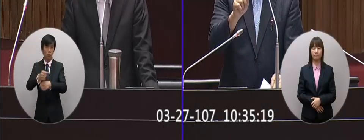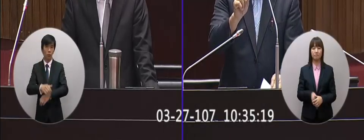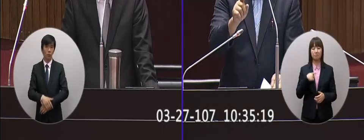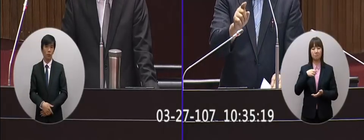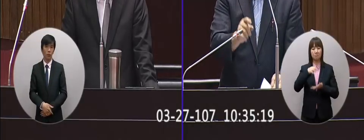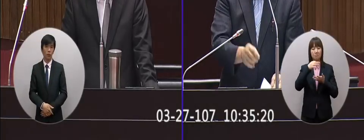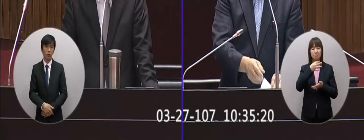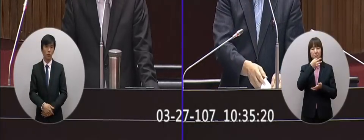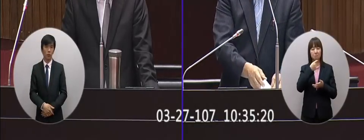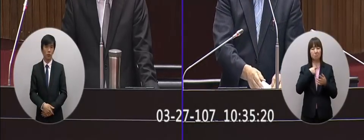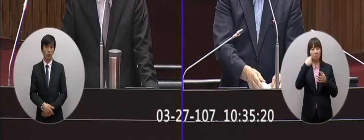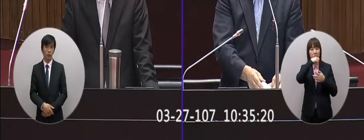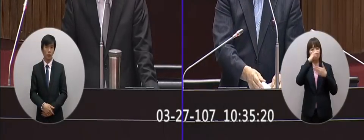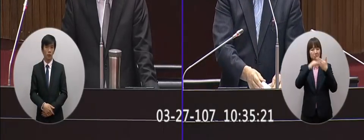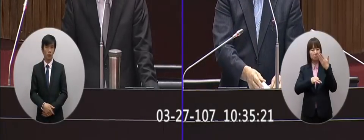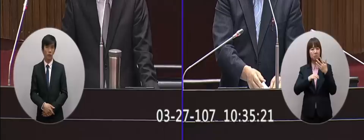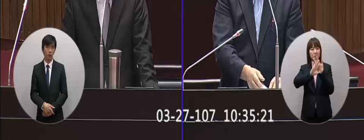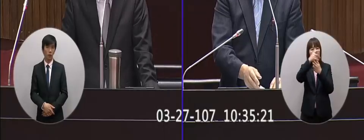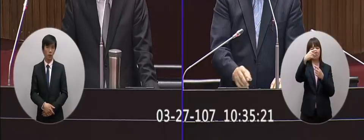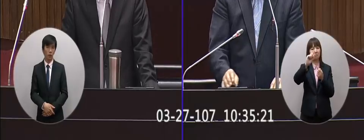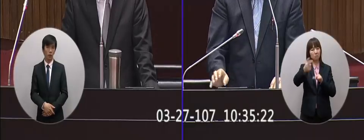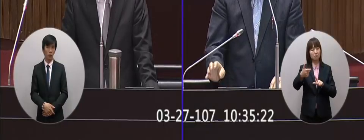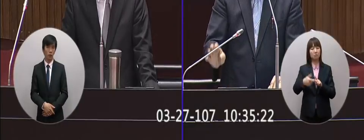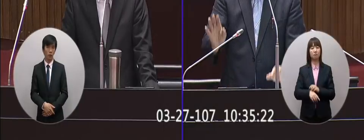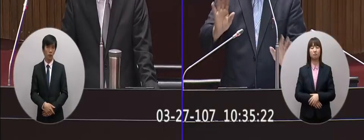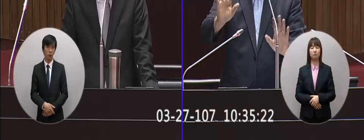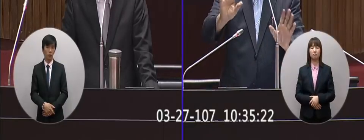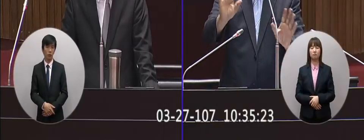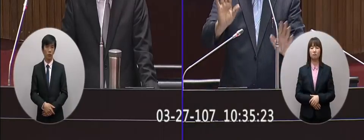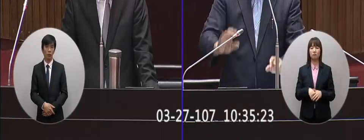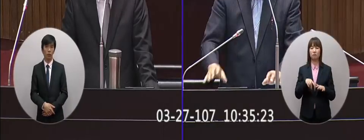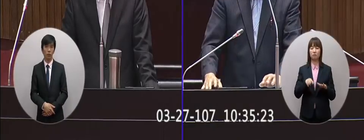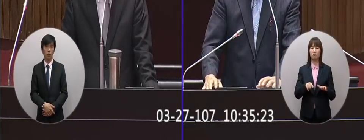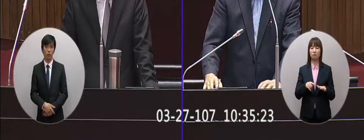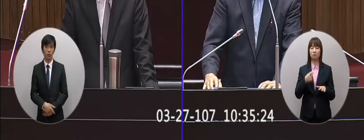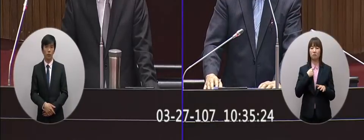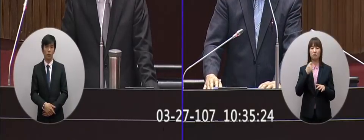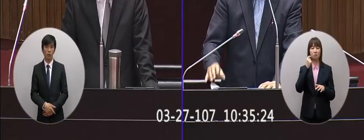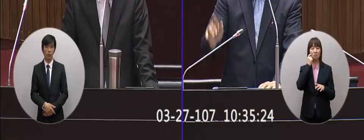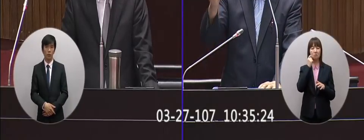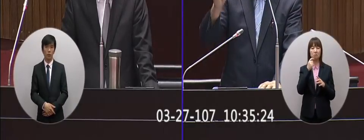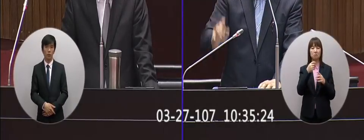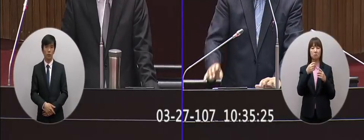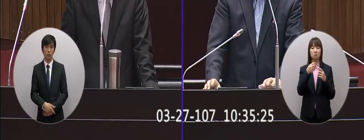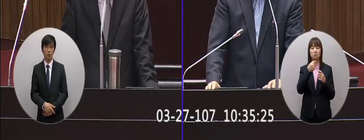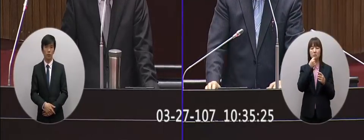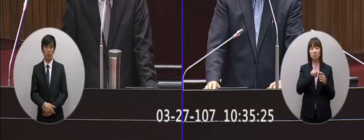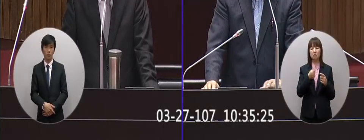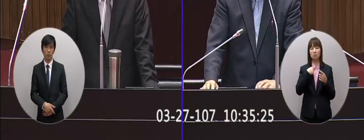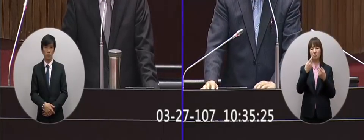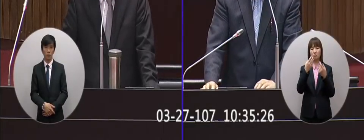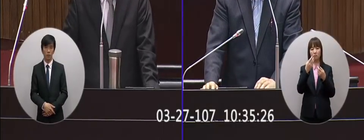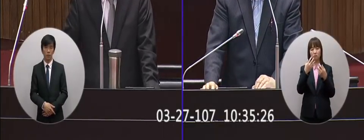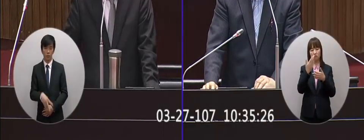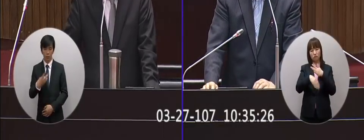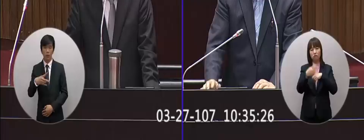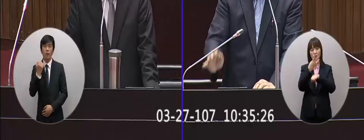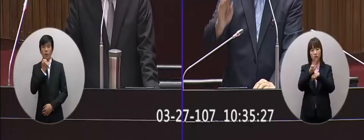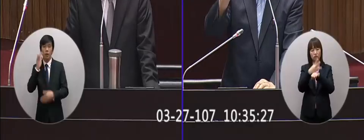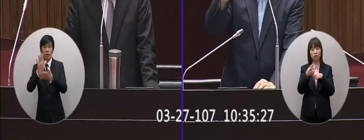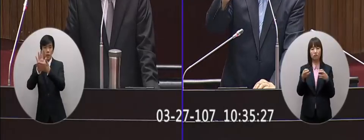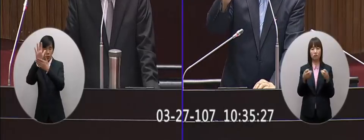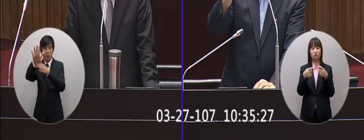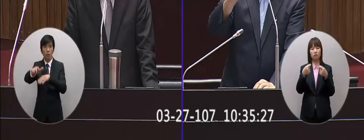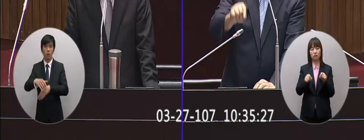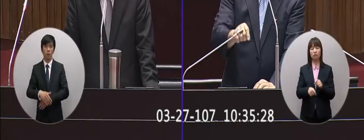担心的是我们的条件跟人家不一样啊，那个院长，因为我这个话没办法讲那么多。就是、我现在最后的三分钟，我跟 假以时日了哈，